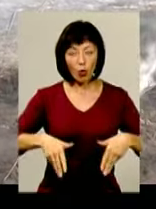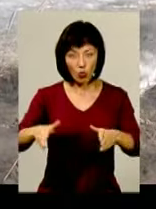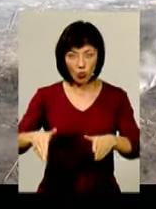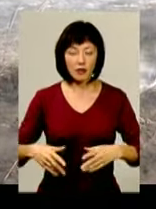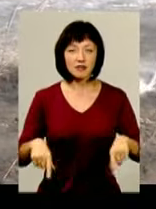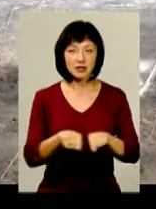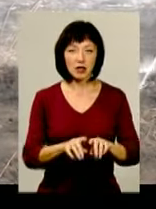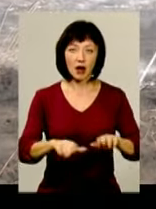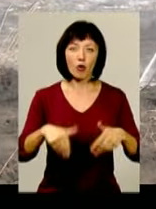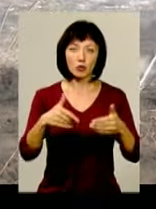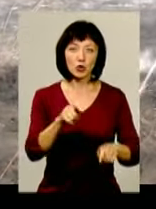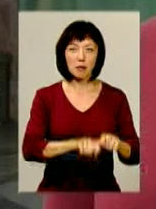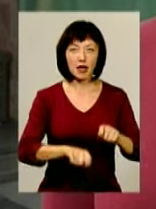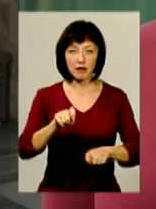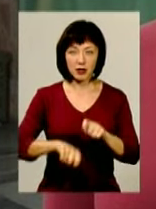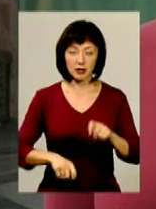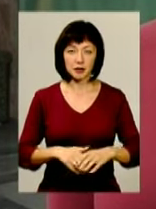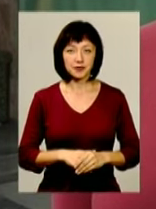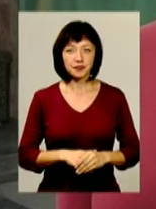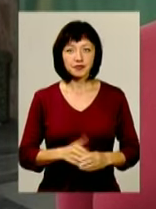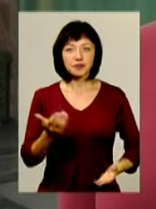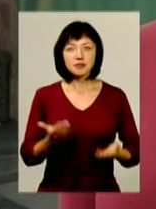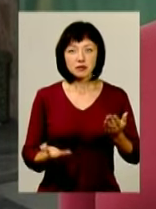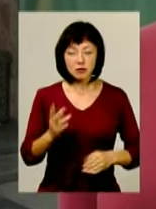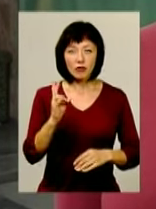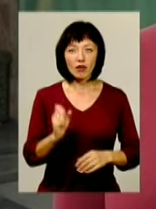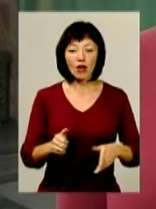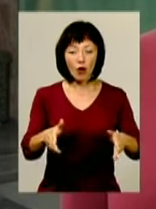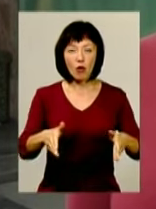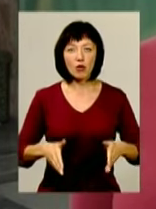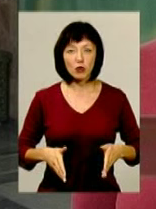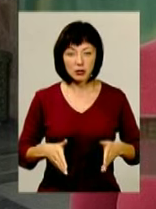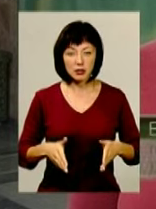масивів все-таки рекомендують перевірити. Якщо на городині виявлено якийсь нальот,